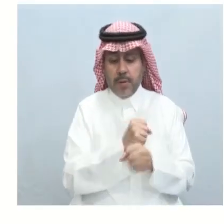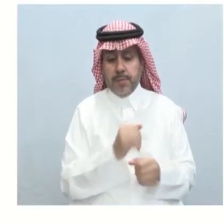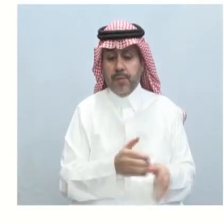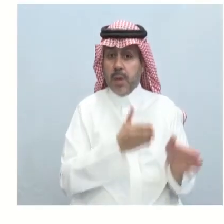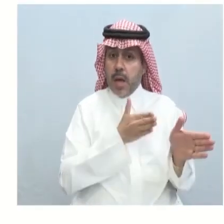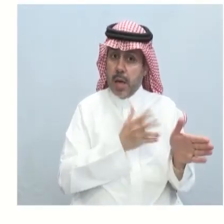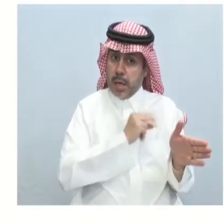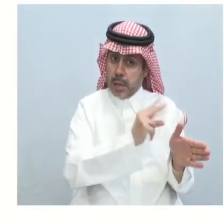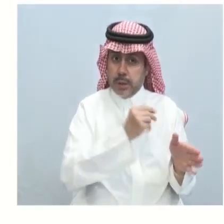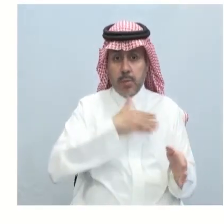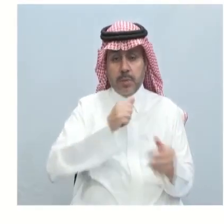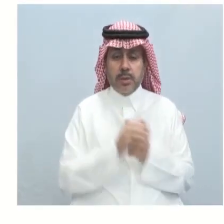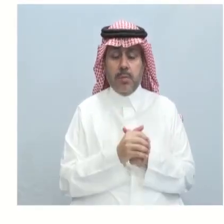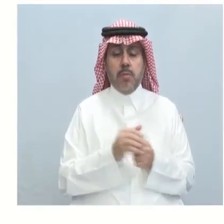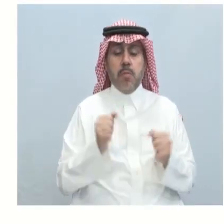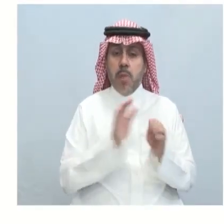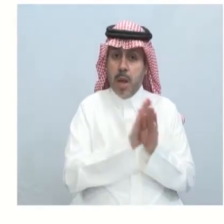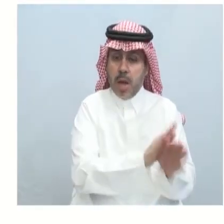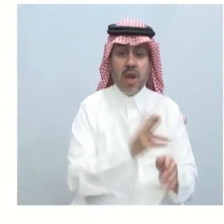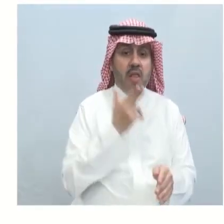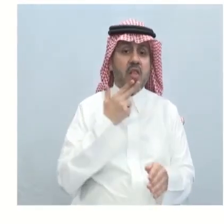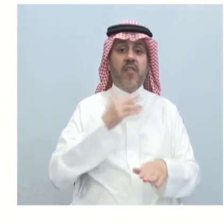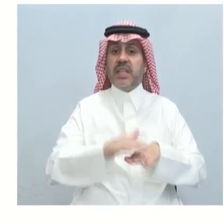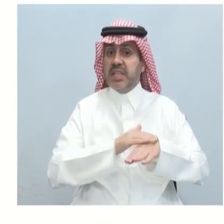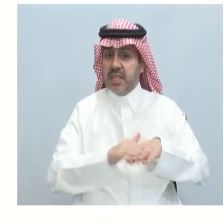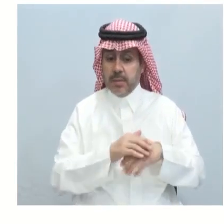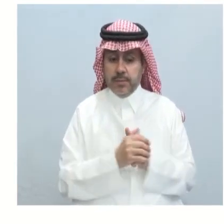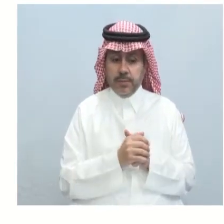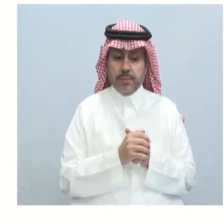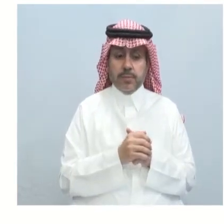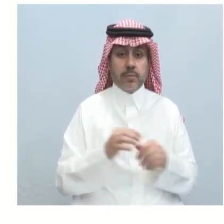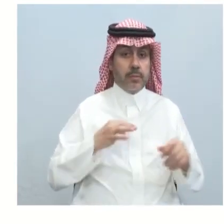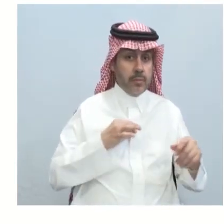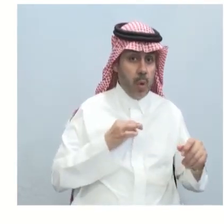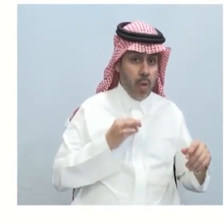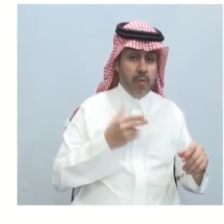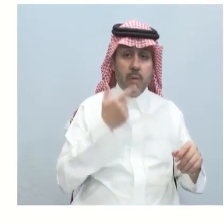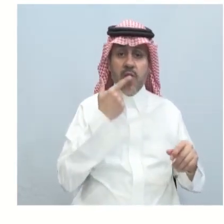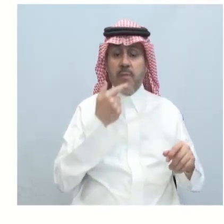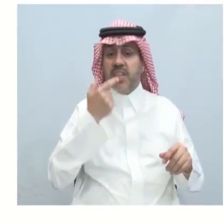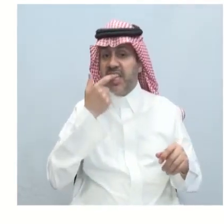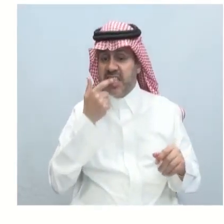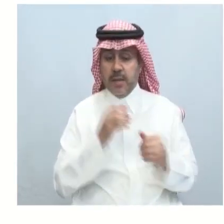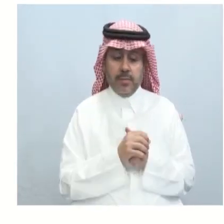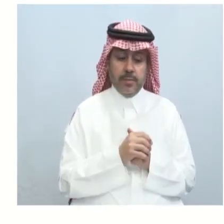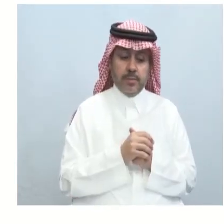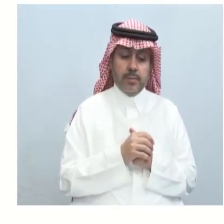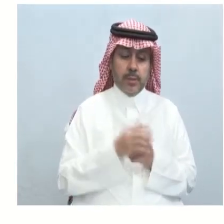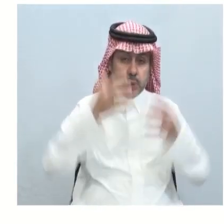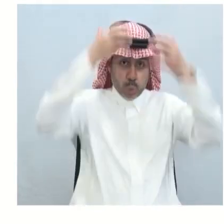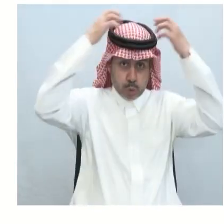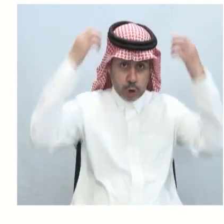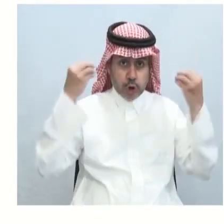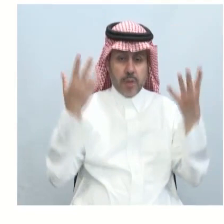العنايه بنظافه ماذا الجسم والجسد والثوم والاسنان والشعر